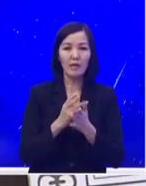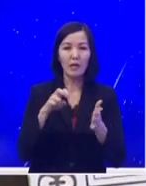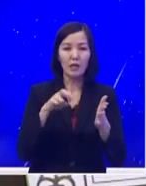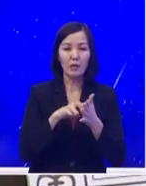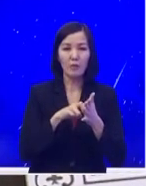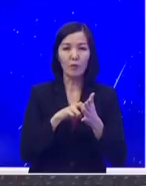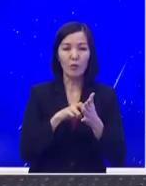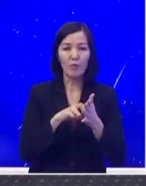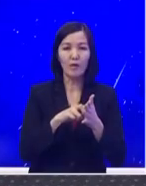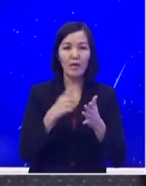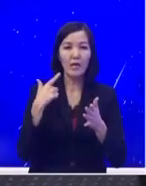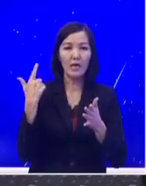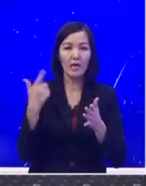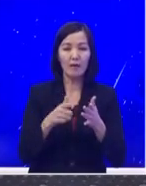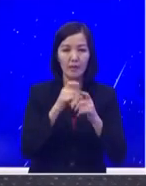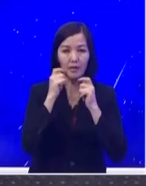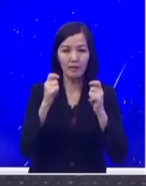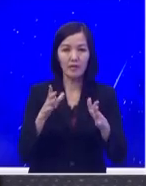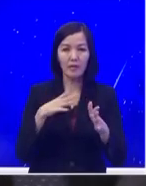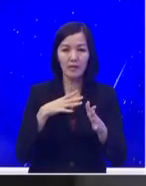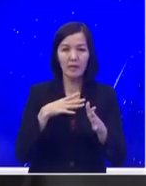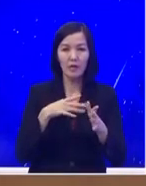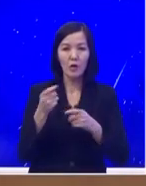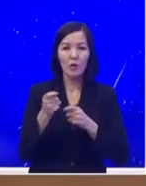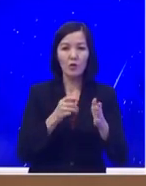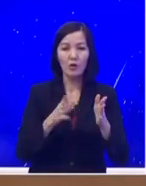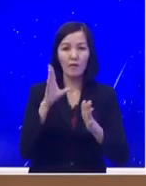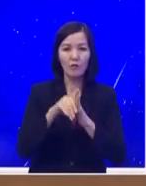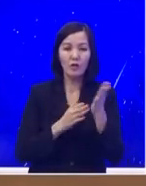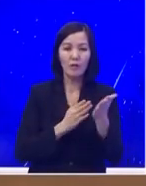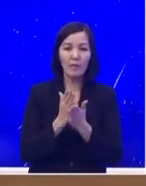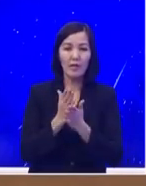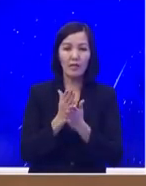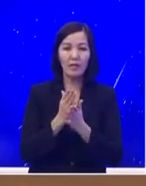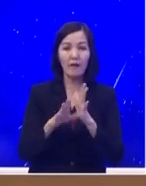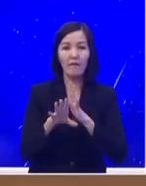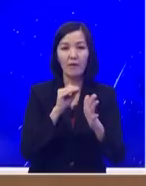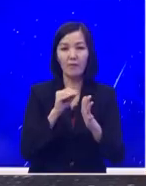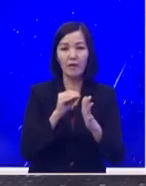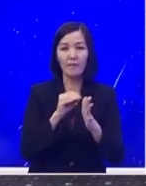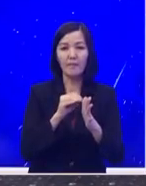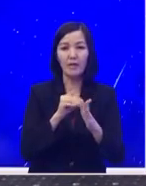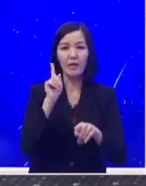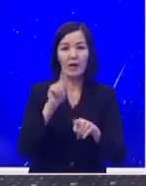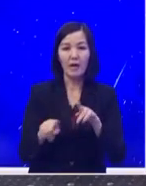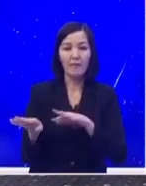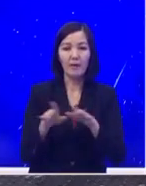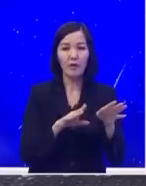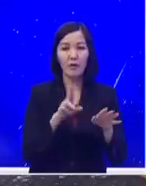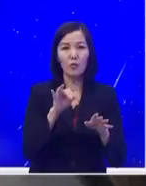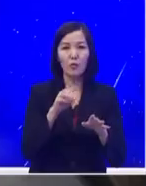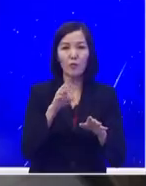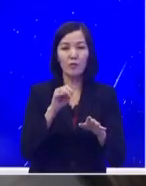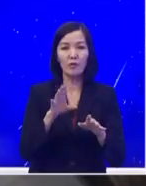ценные призы. Айткуль Медиева признана лучшим руководителем отдела внутренней политики. Самым оперативным пресс-секретарем признан Олжас Курмашев